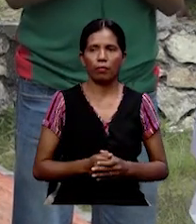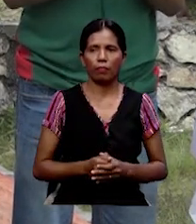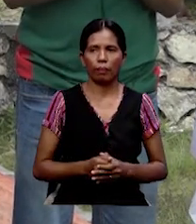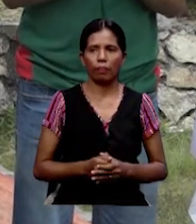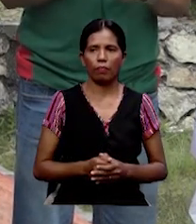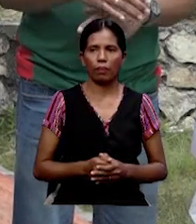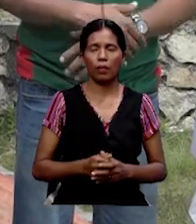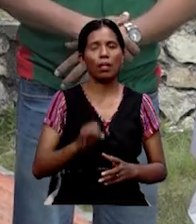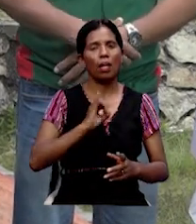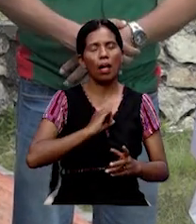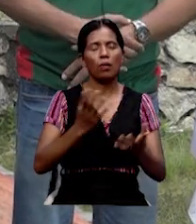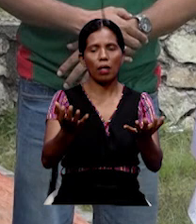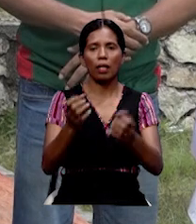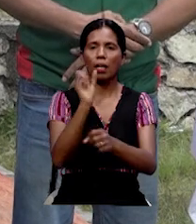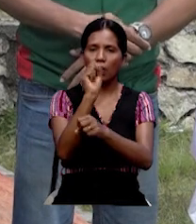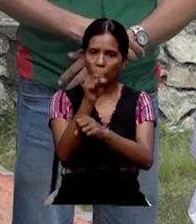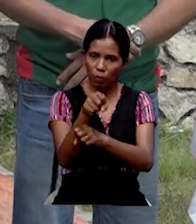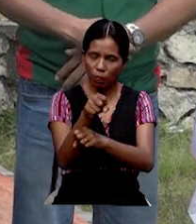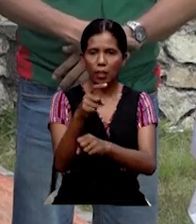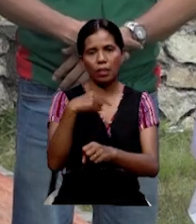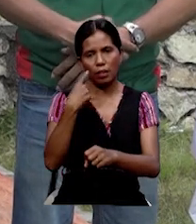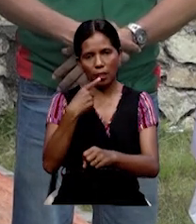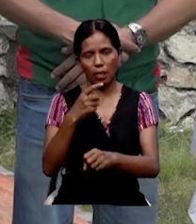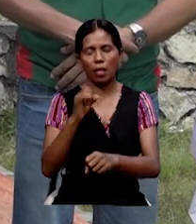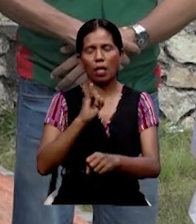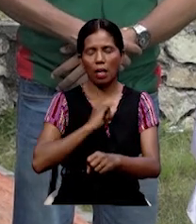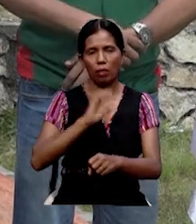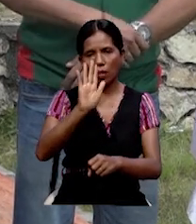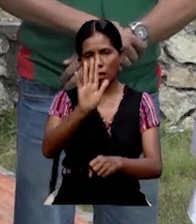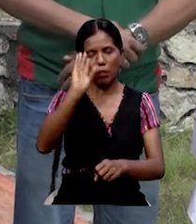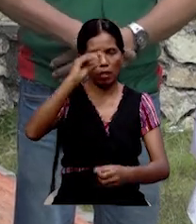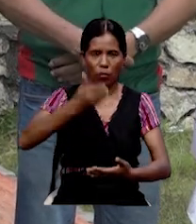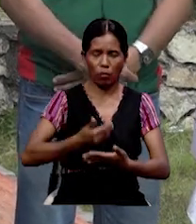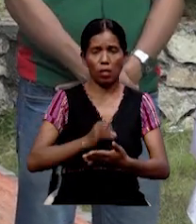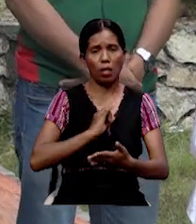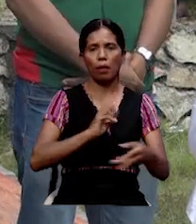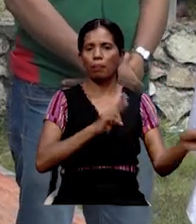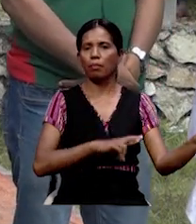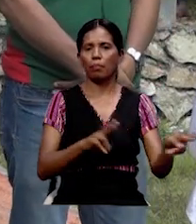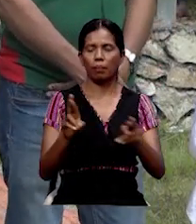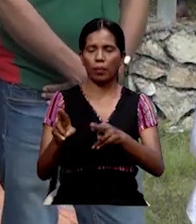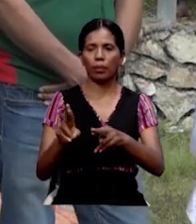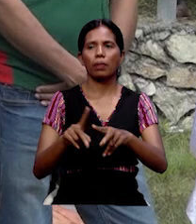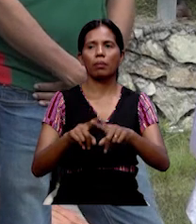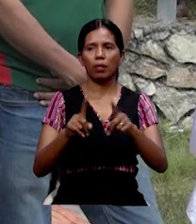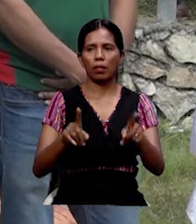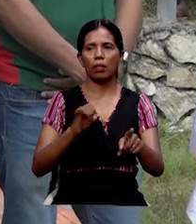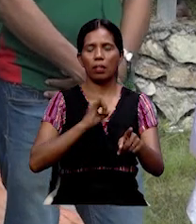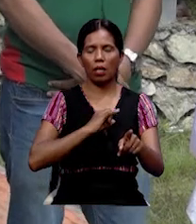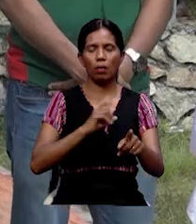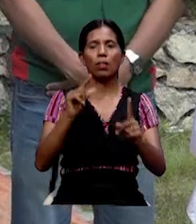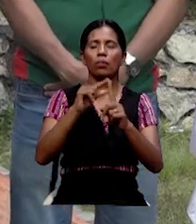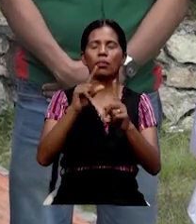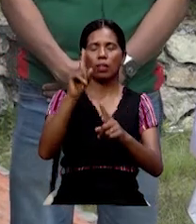How hakar hakuk basedit? How imini wan? How pronto? Mas how kara lifuan ide